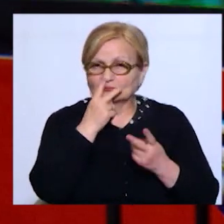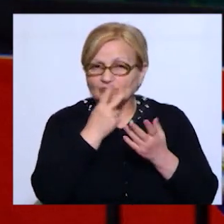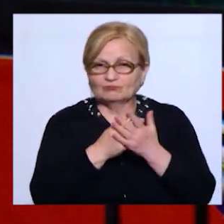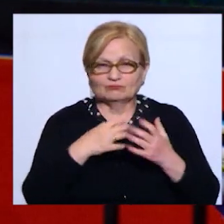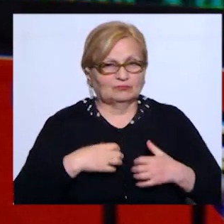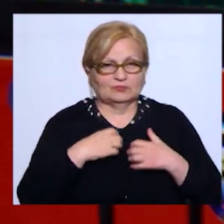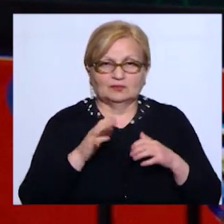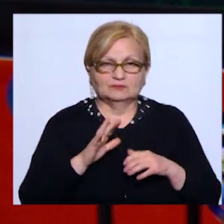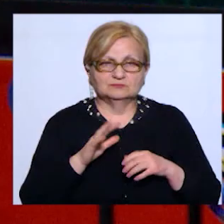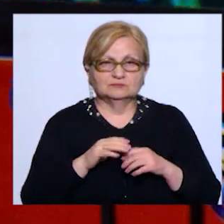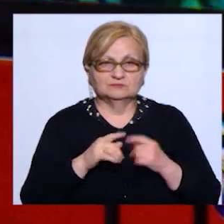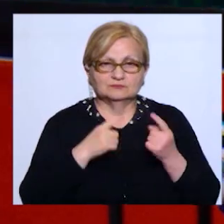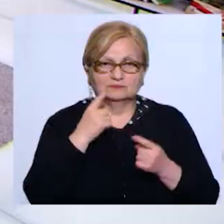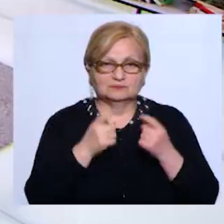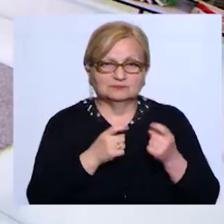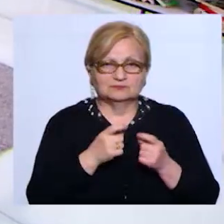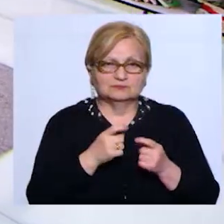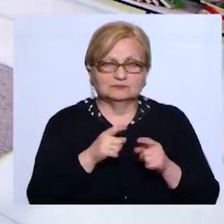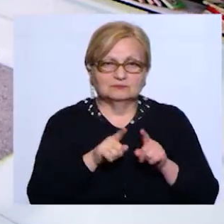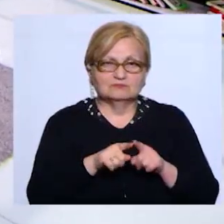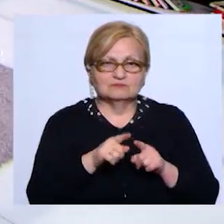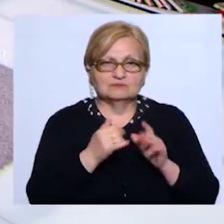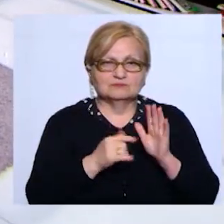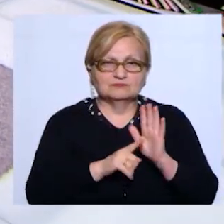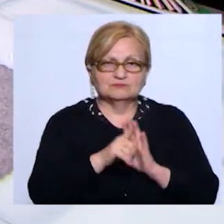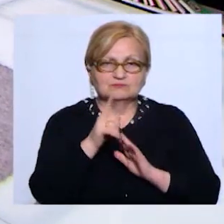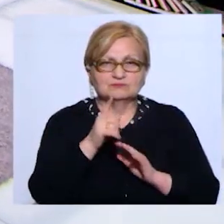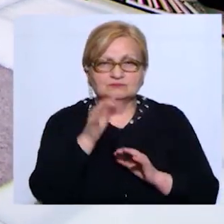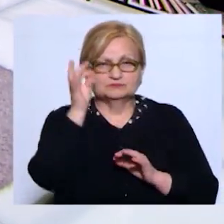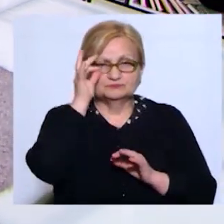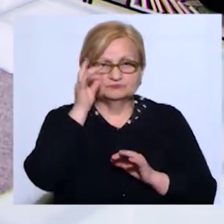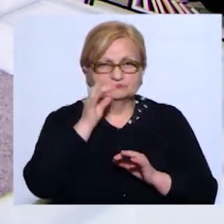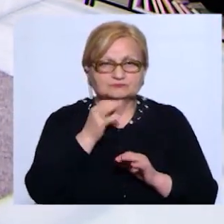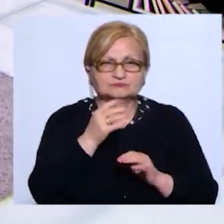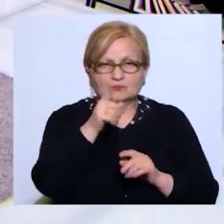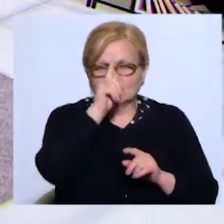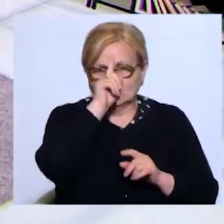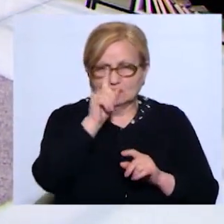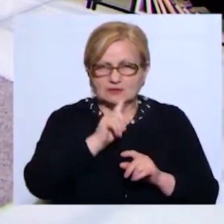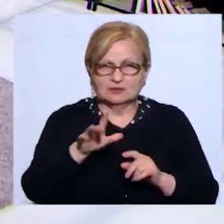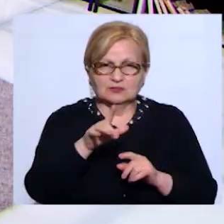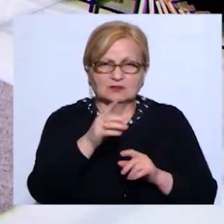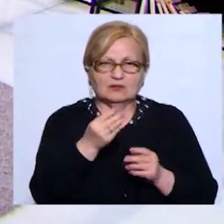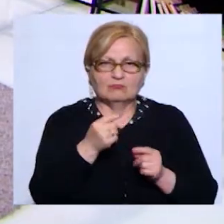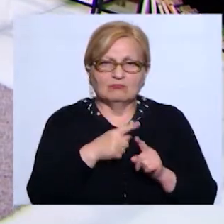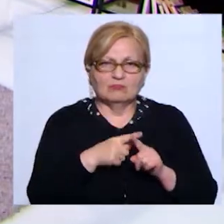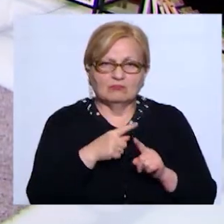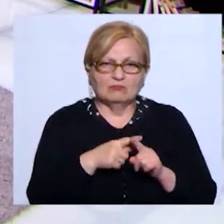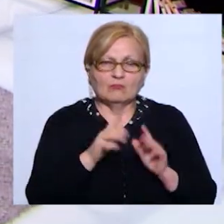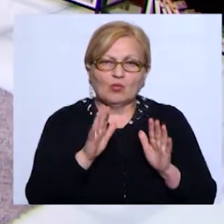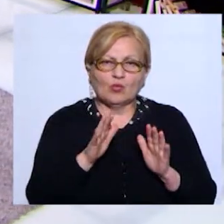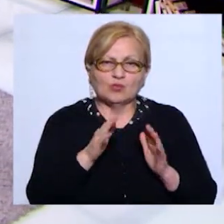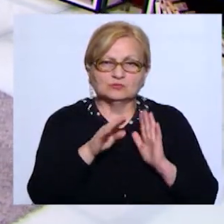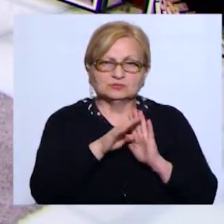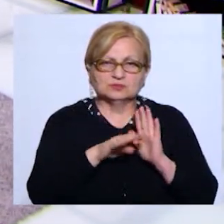არაღიქვათ გარკვეული ტიპის ინფორმაციები. ასევე გაკვეთილის დასაწყისამდე მინდა შეგახსენოთ ცნობილი მათემატიკოსის სიტყვები, რომ მათემატიკა არ არის მხოლოდ საგან,